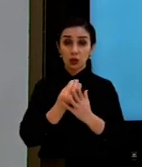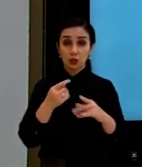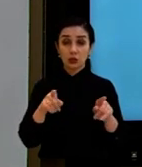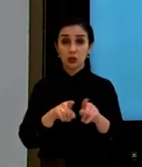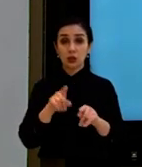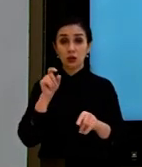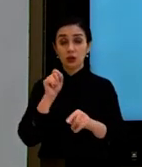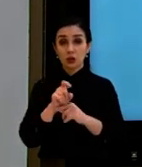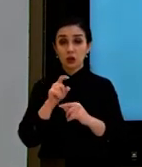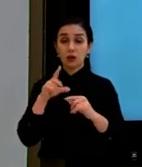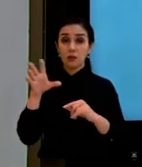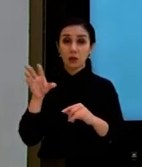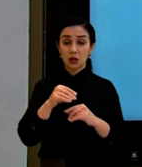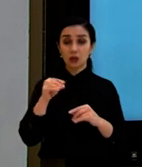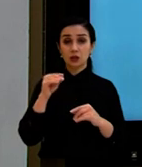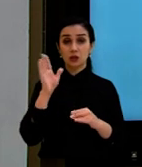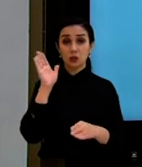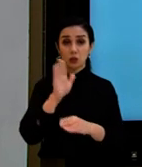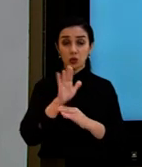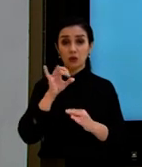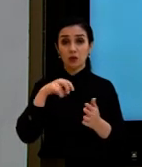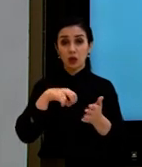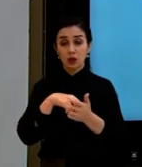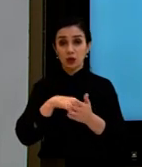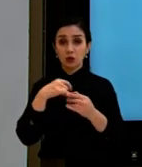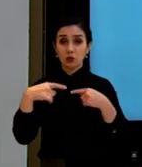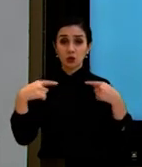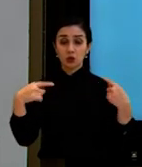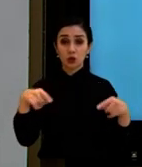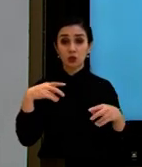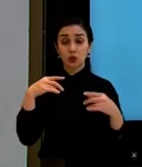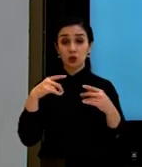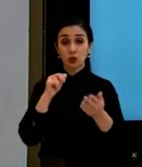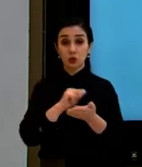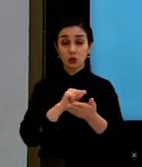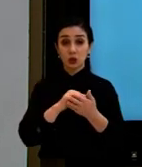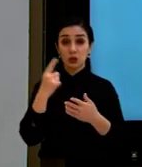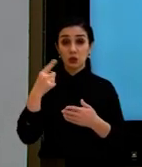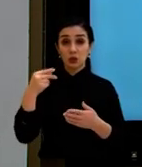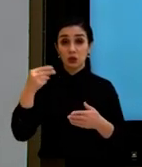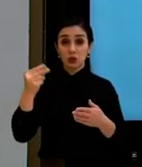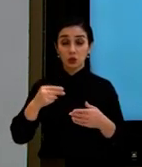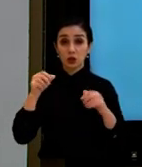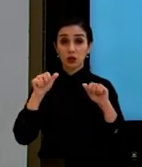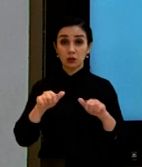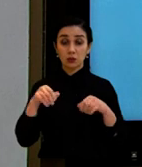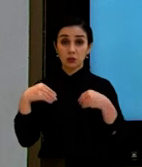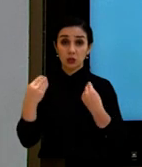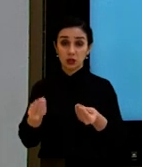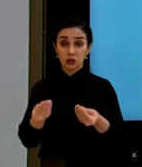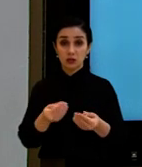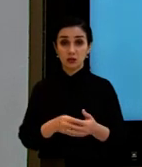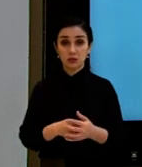topshiriqnomalari, barcha buyruqlar, xat va boshqa turdagi hujjatlarga birinchi imzo qo'yish huquqi